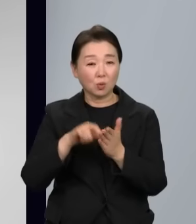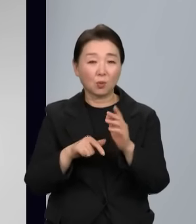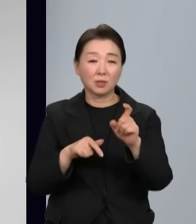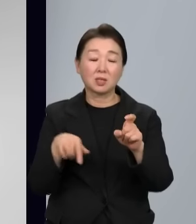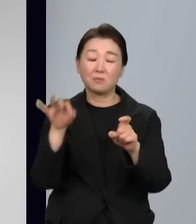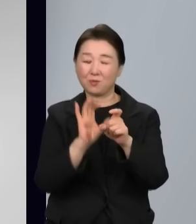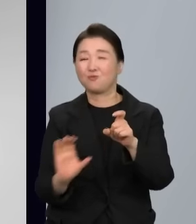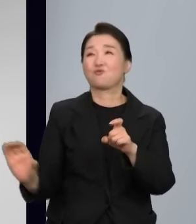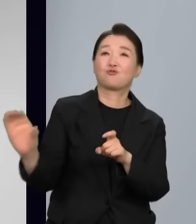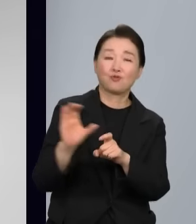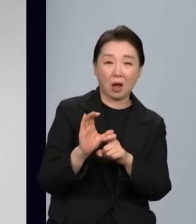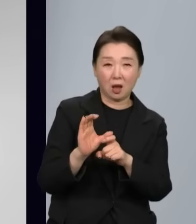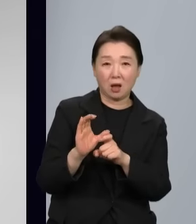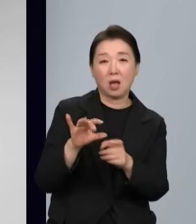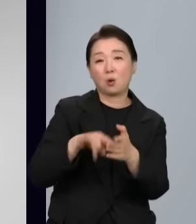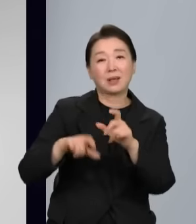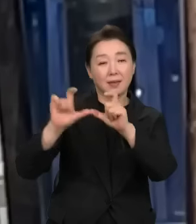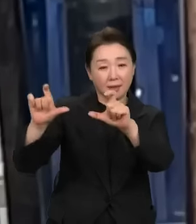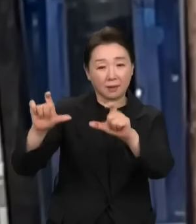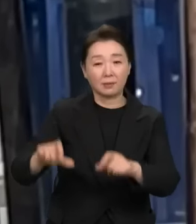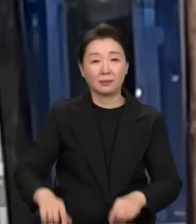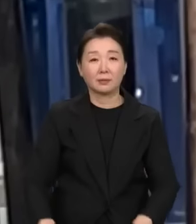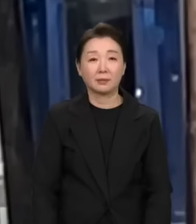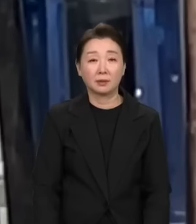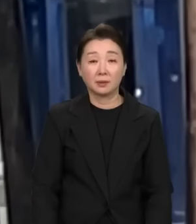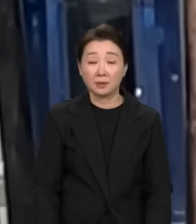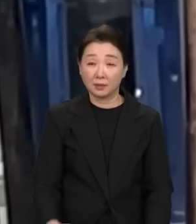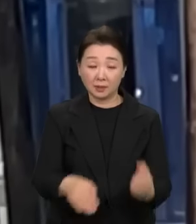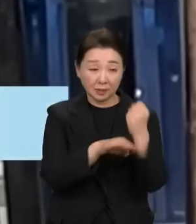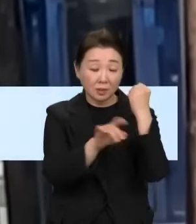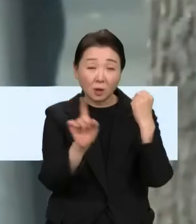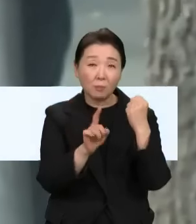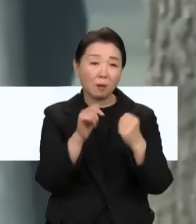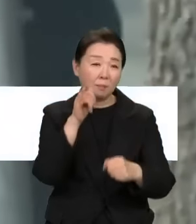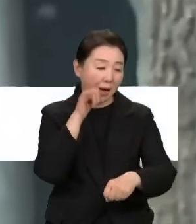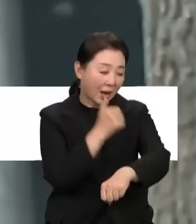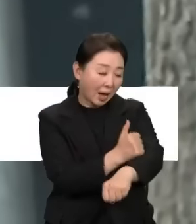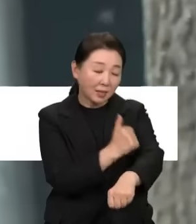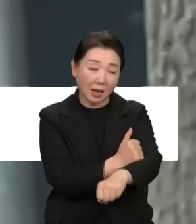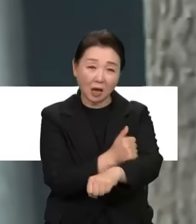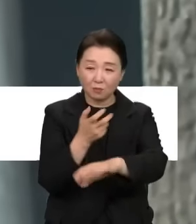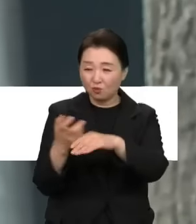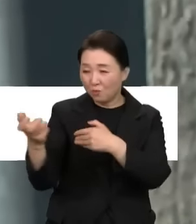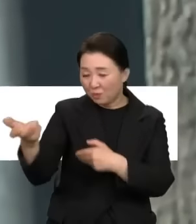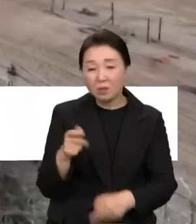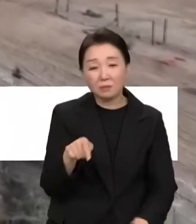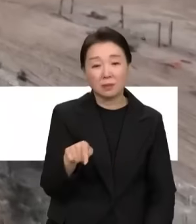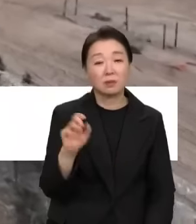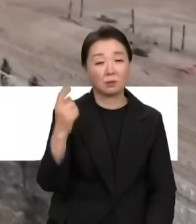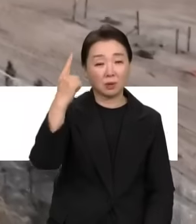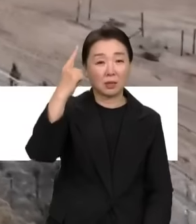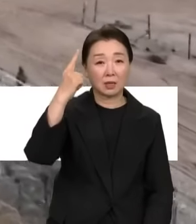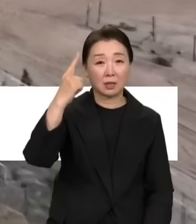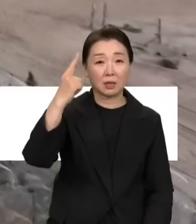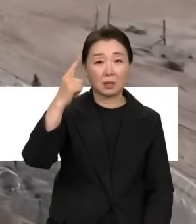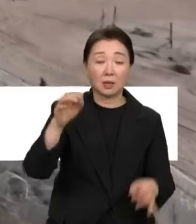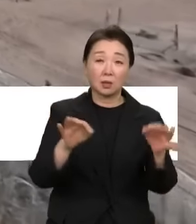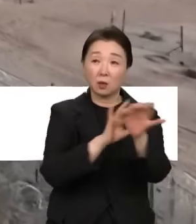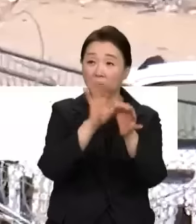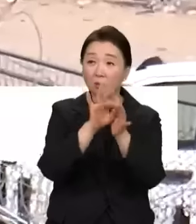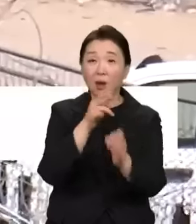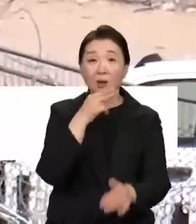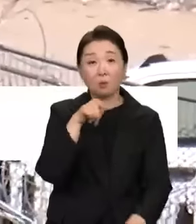10%를 더 추가하겠다는 겁니다. 그 근거로는 마약과 불법 이민을 들었는데 경제와 아무 관련